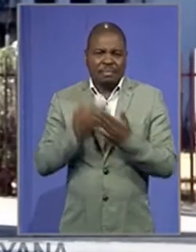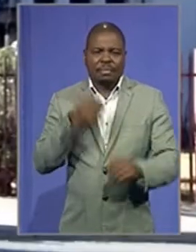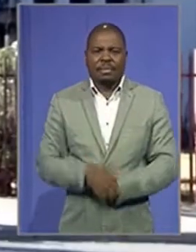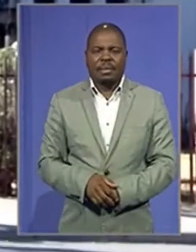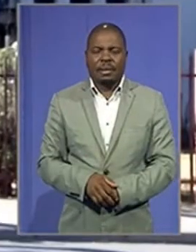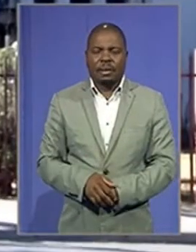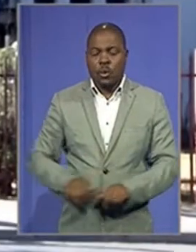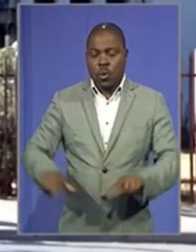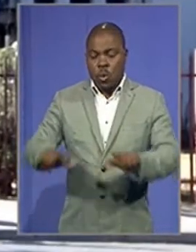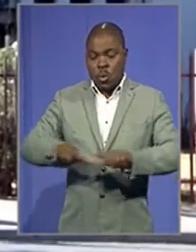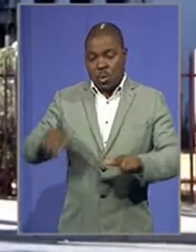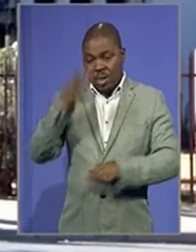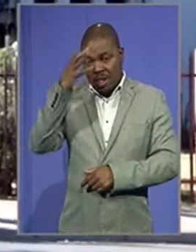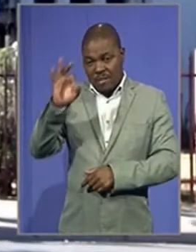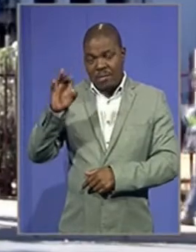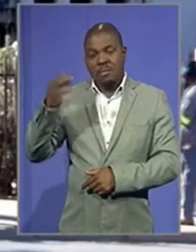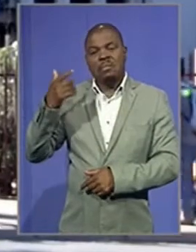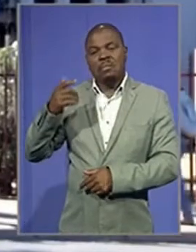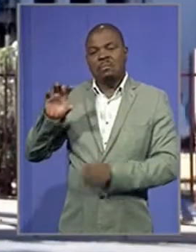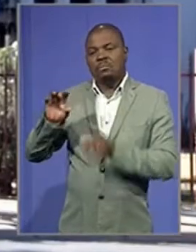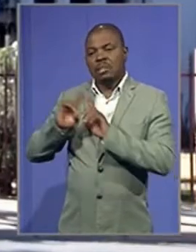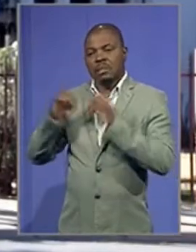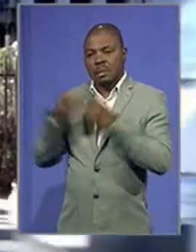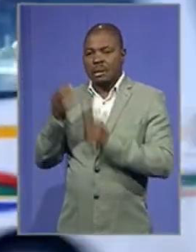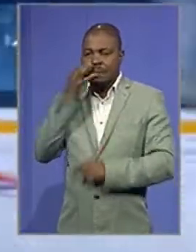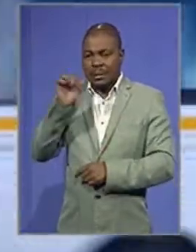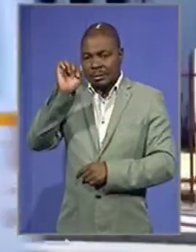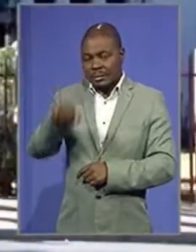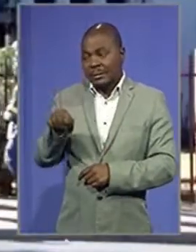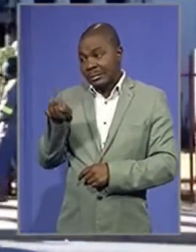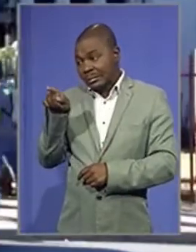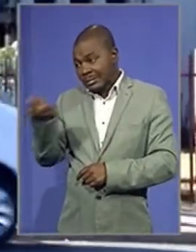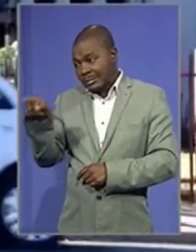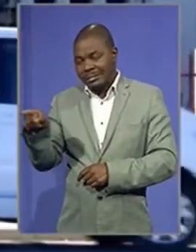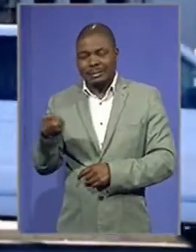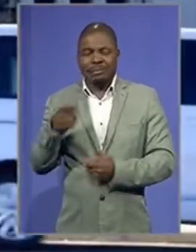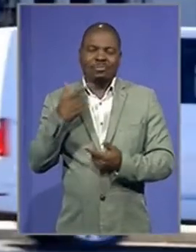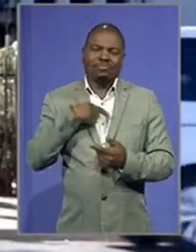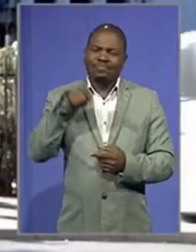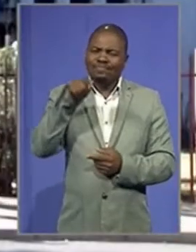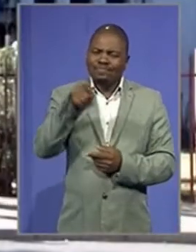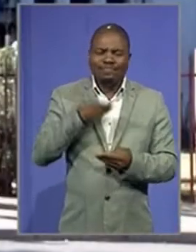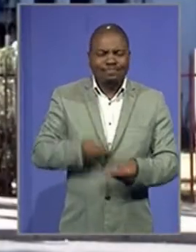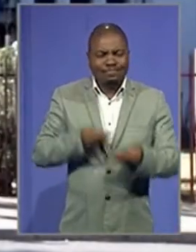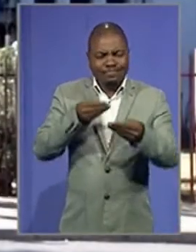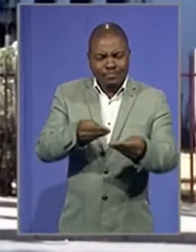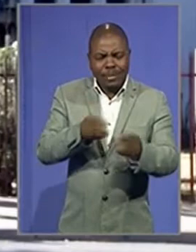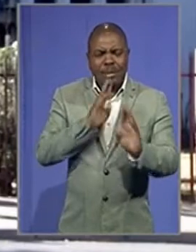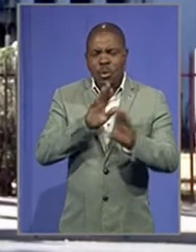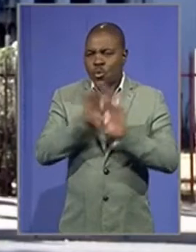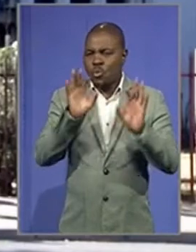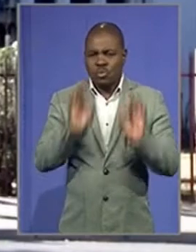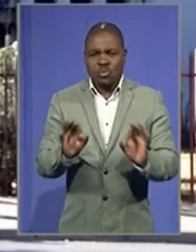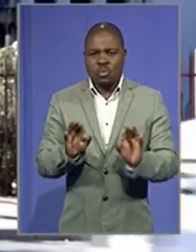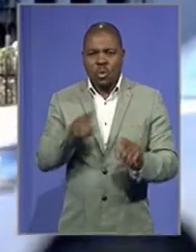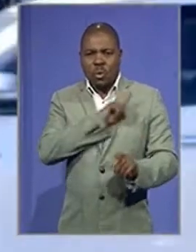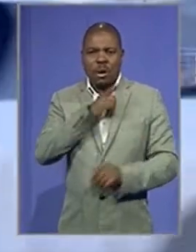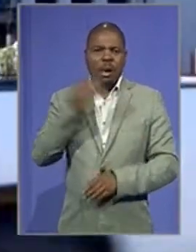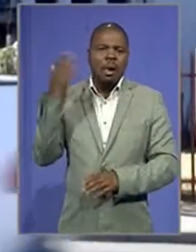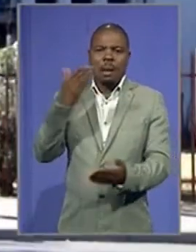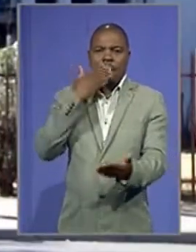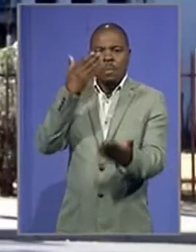dipuso selehae la re pego ya moruni kakaretso ya gore masepala ga wa romela dipegelo tse di maleba e bontsha fa masepala sa sala morago ditshitshinyo tse di